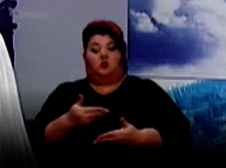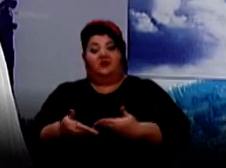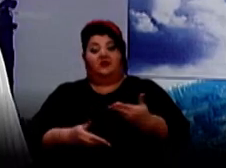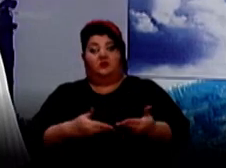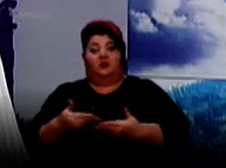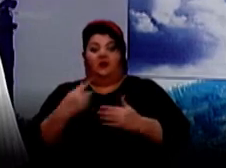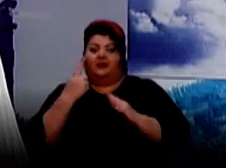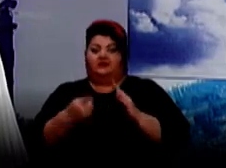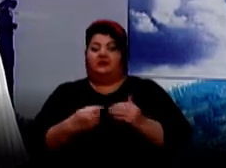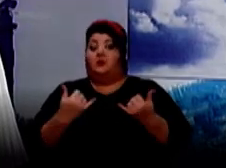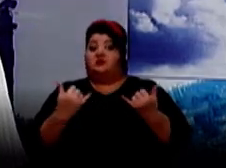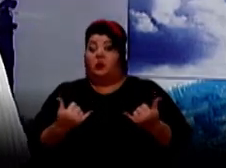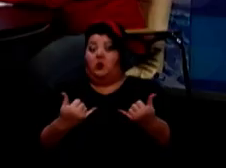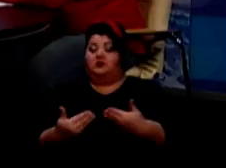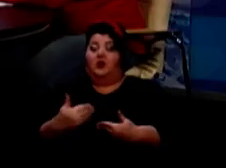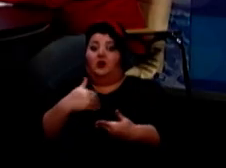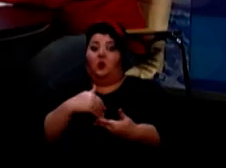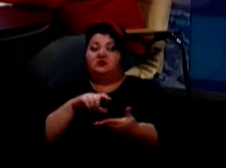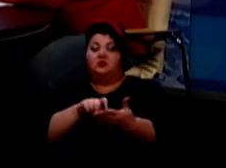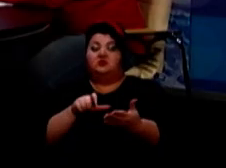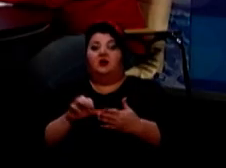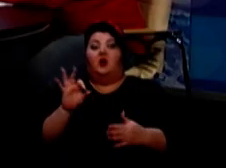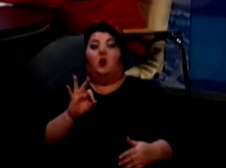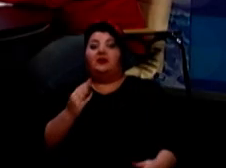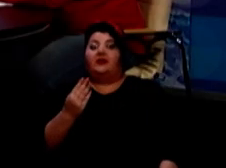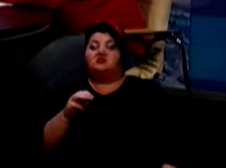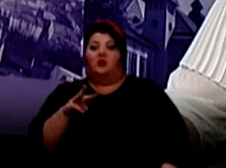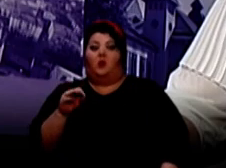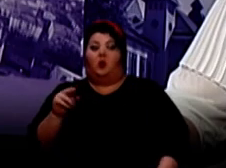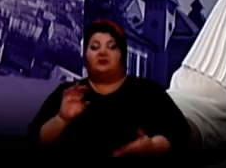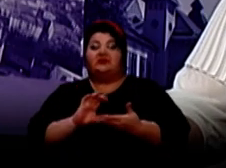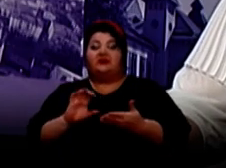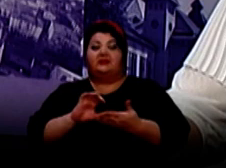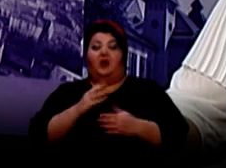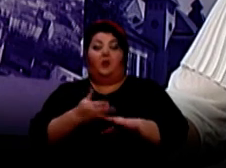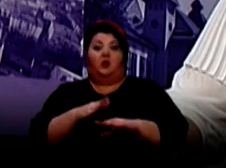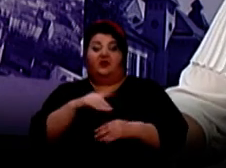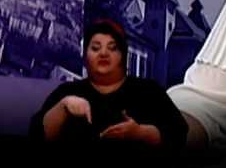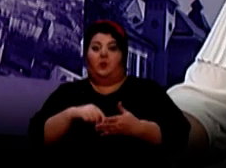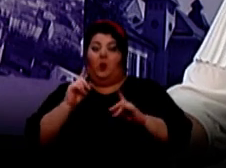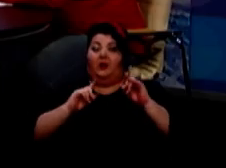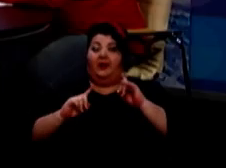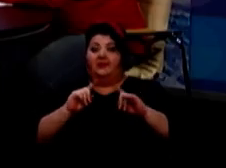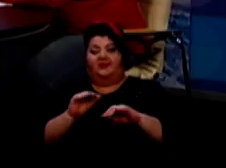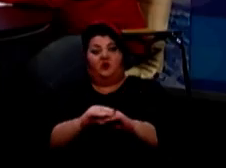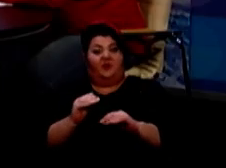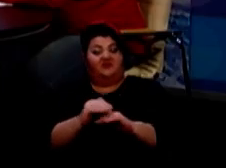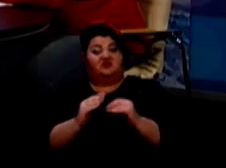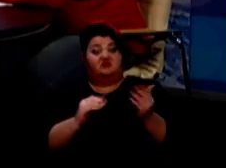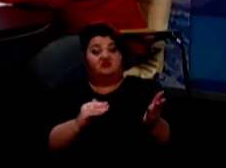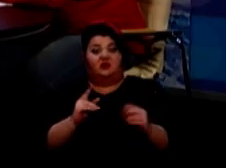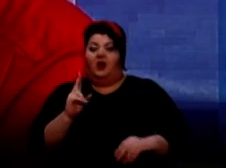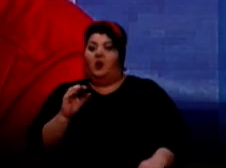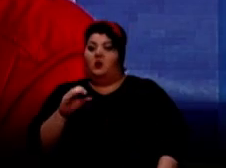– дізнаємося сьогодні. Гості студії – Олександр Шамота, секретар Полтавської міської ради. Добрий вечір. Добрий вечір. Михайло